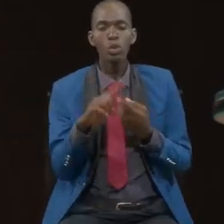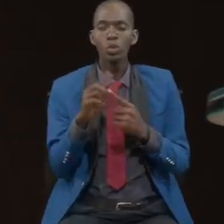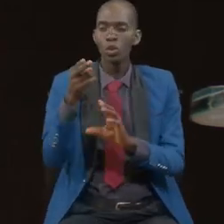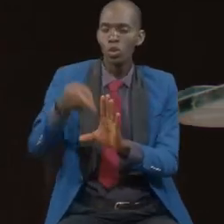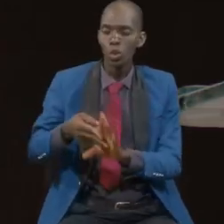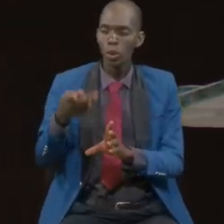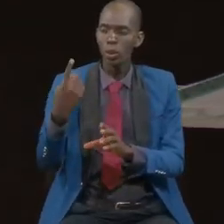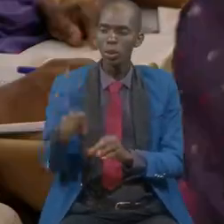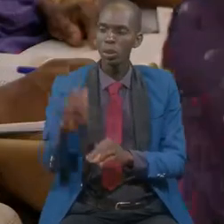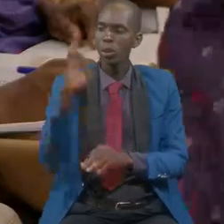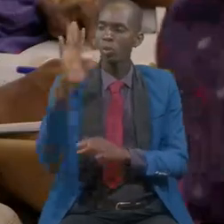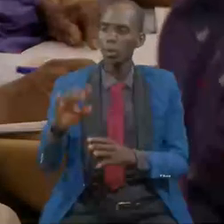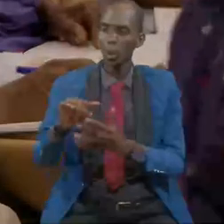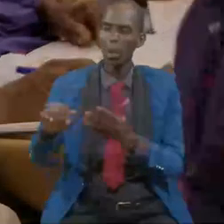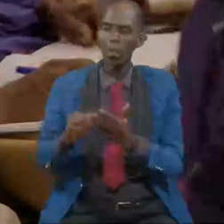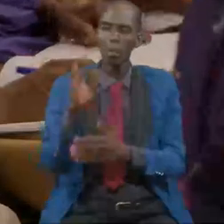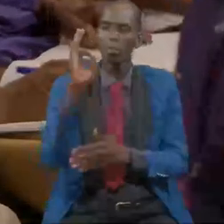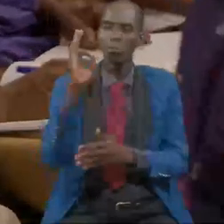que vous devez être dans le ministère